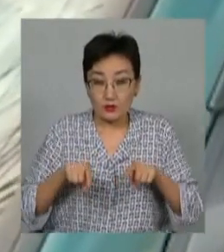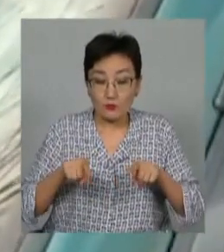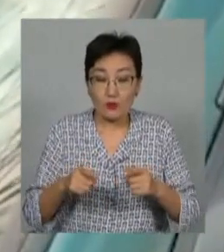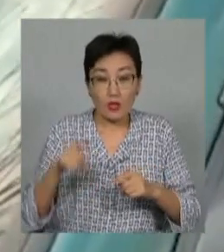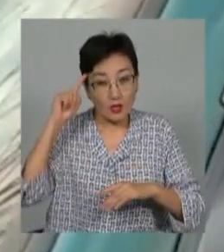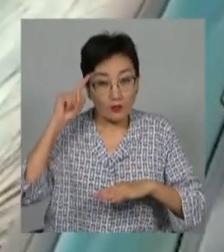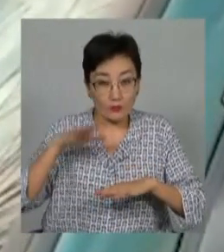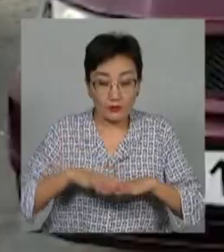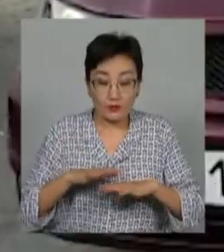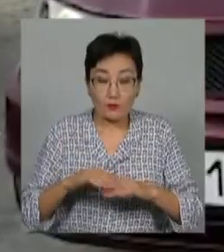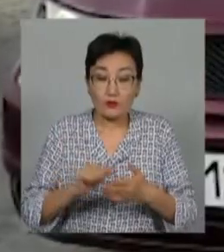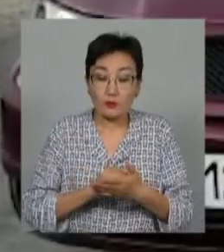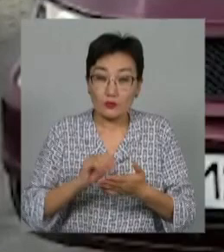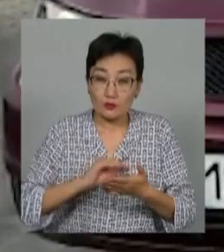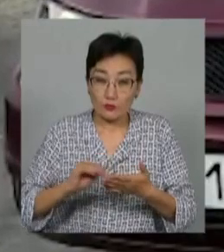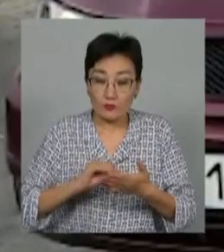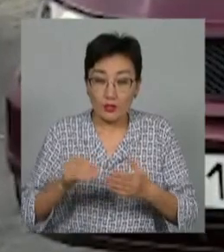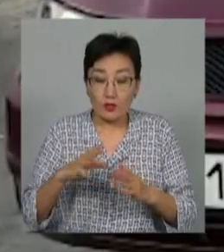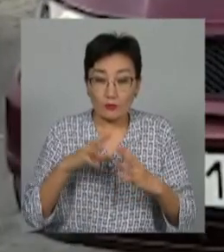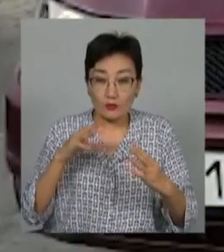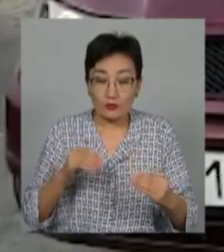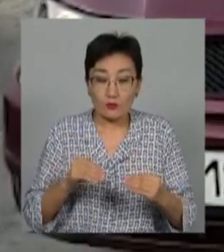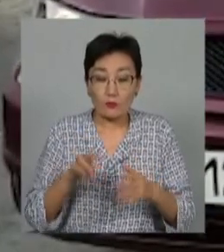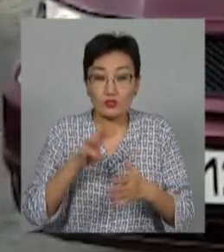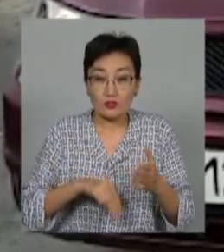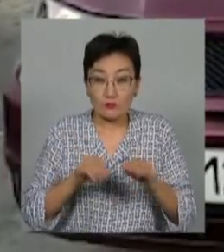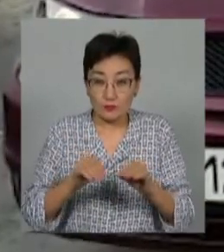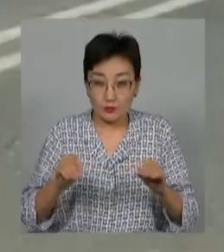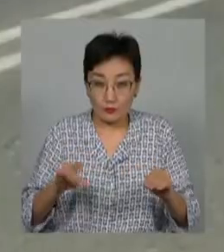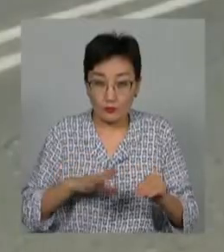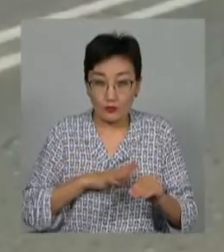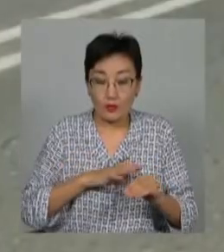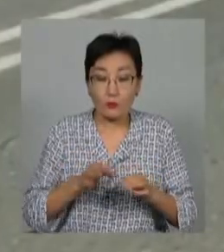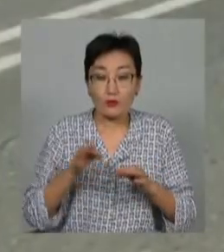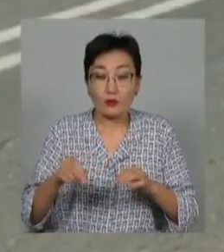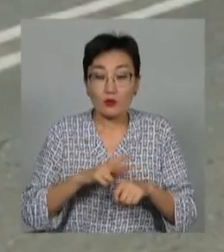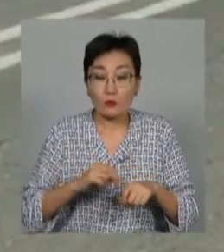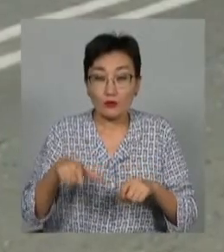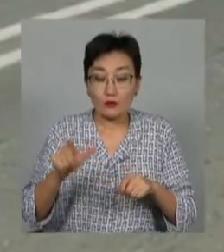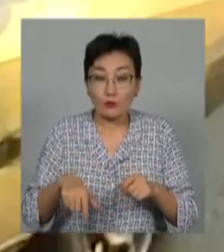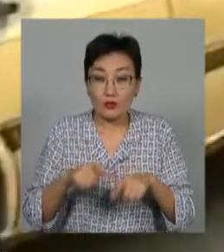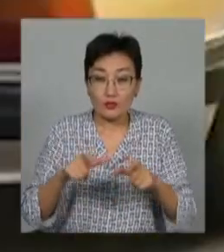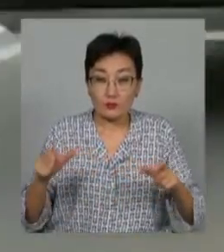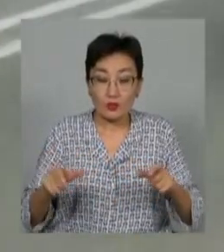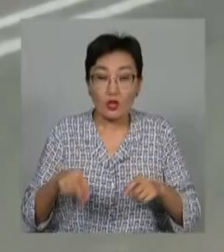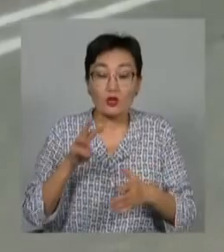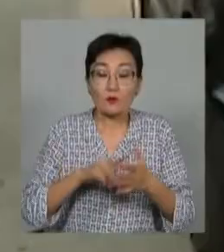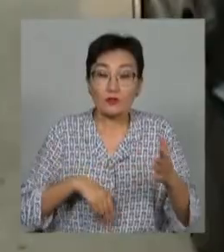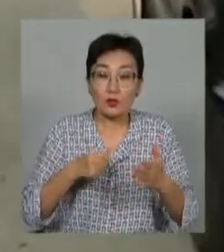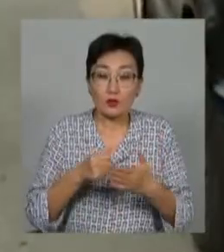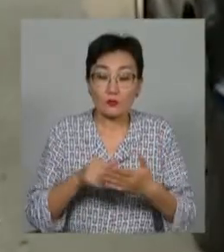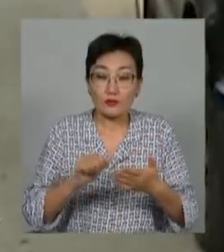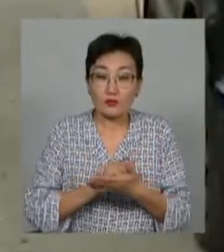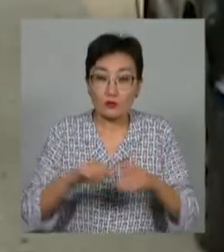әкімшілік хаттама толтырылған. Олардың автокөліктері айып тұрағына қойылды. Осы ретте облыстың тәртіп сақшылары тұрғындарды айыппұл төлемін